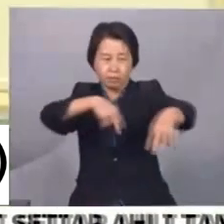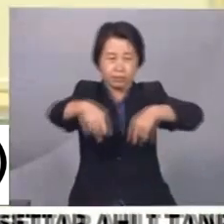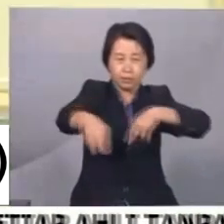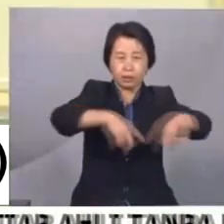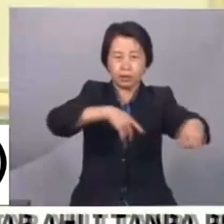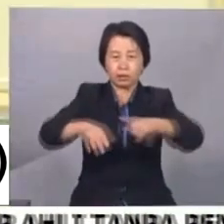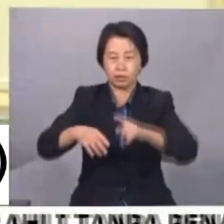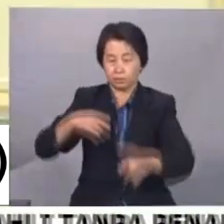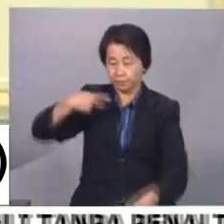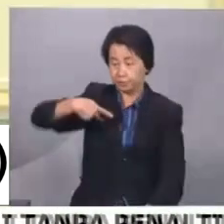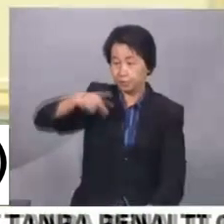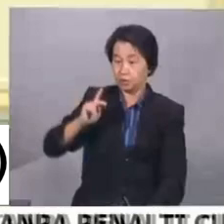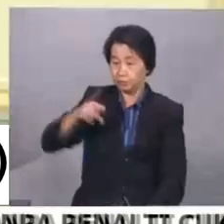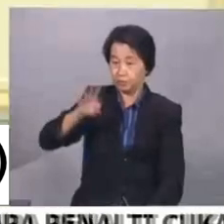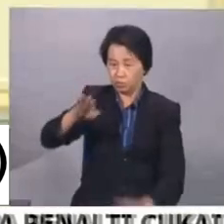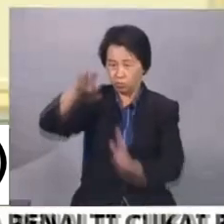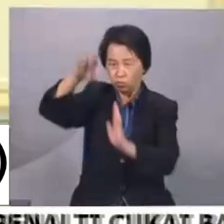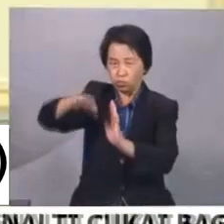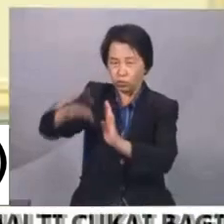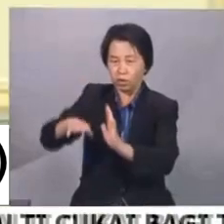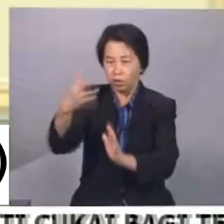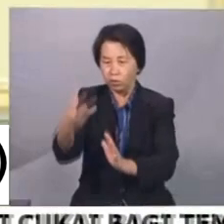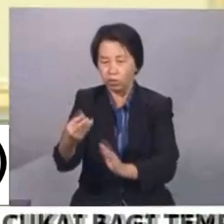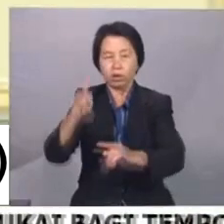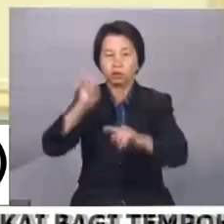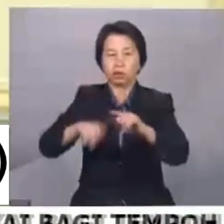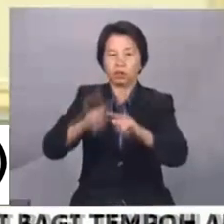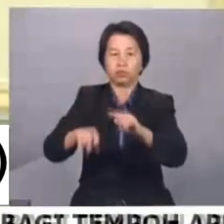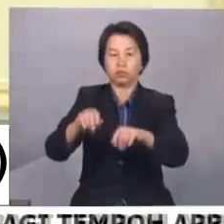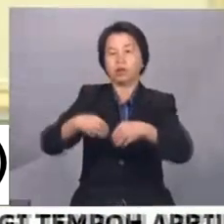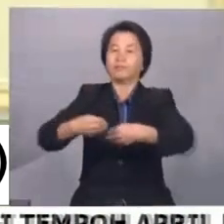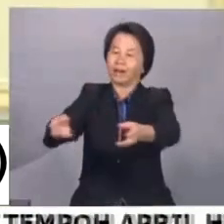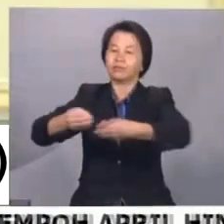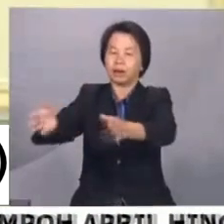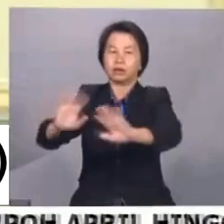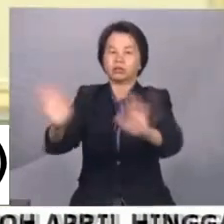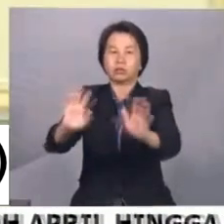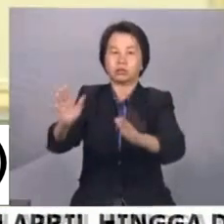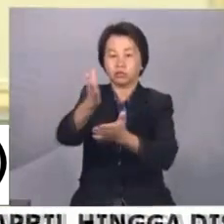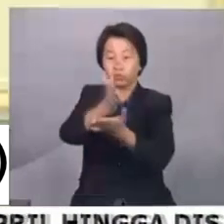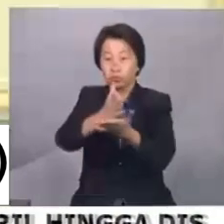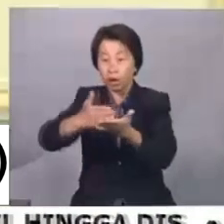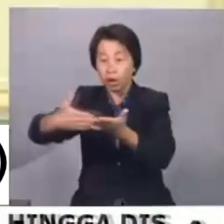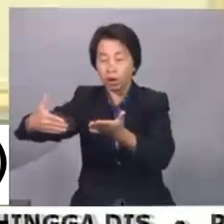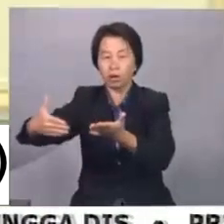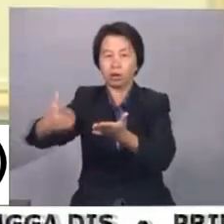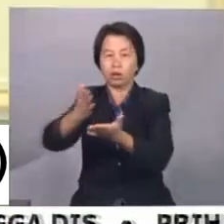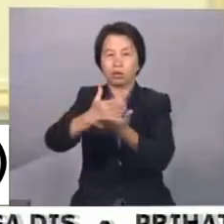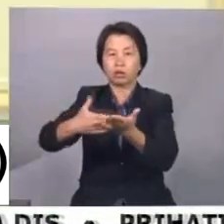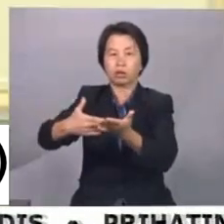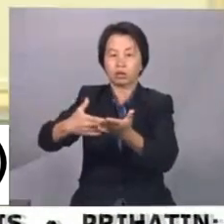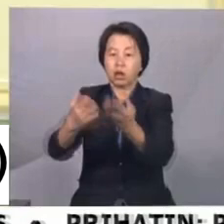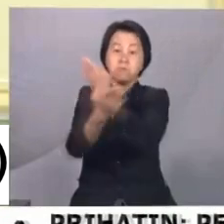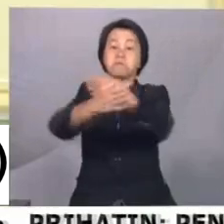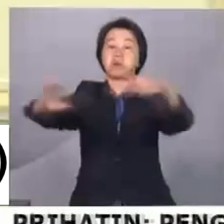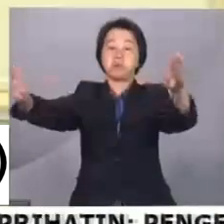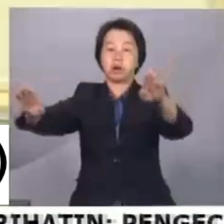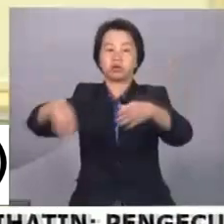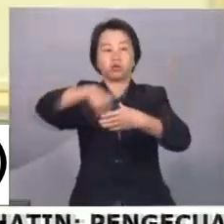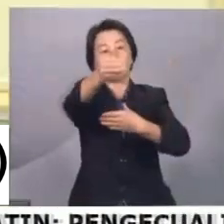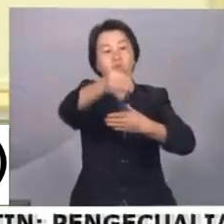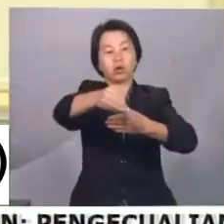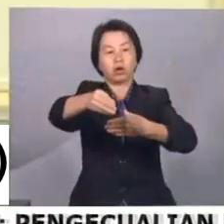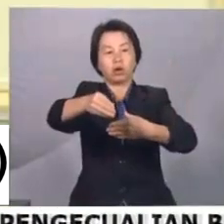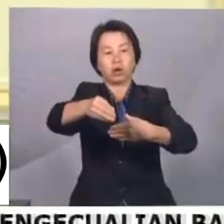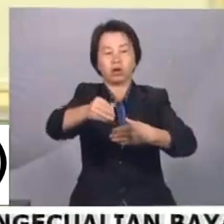sewaktu perintah ini dikeluarkan, kita tidak boleh membenarkan sebahagian bebas untuk keluar